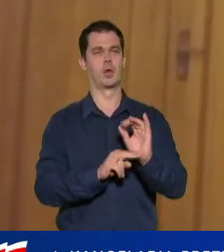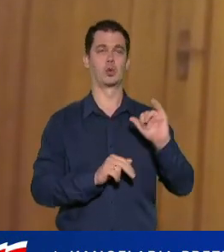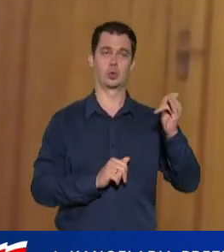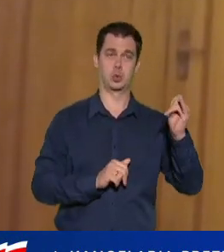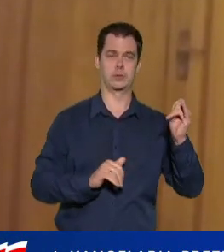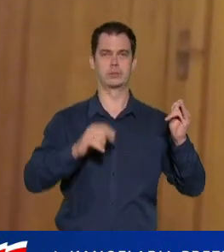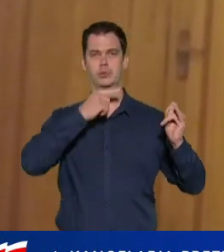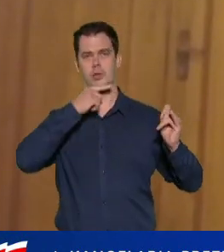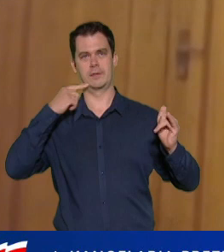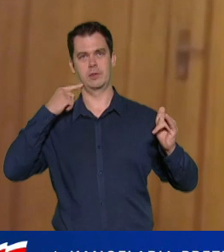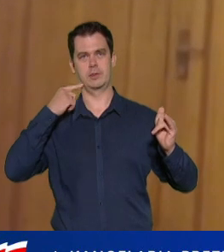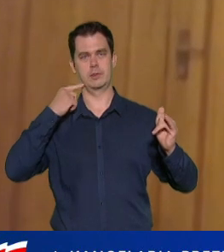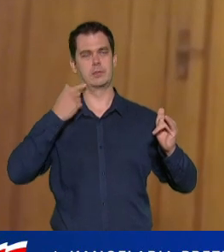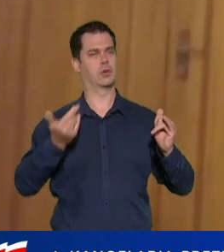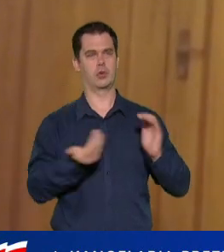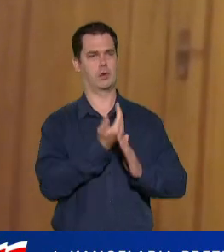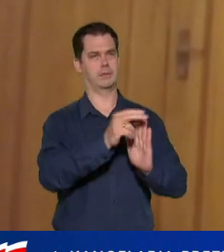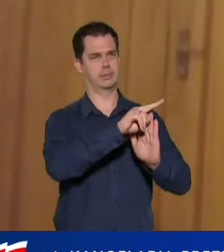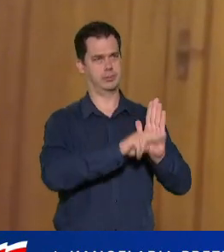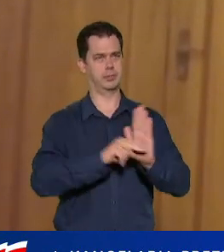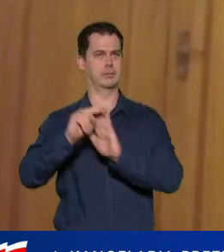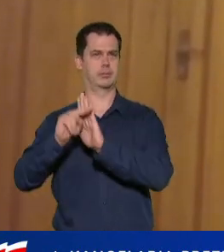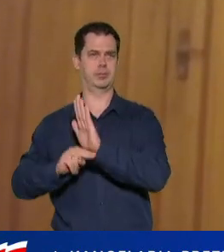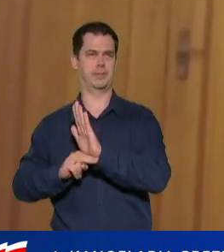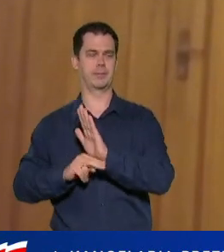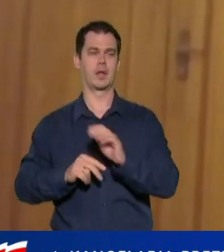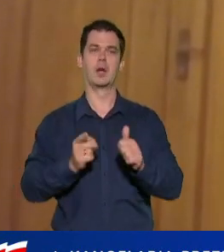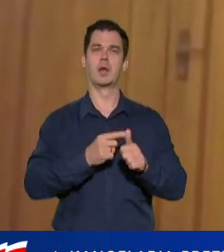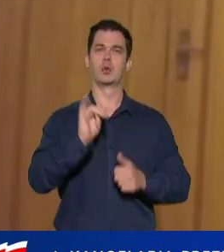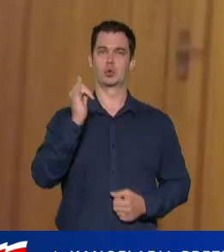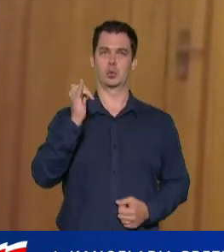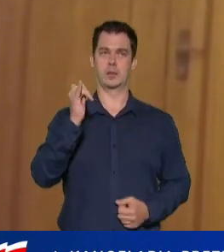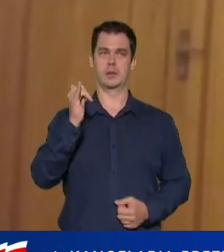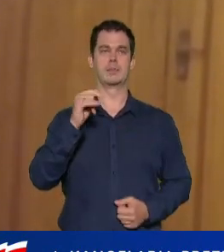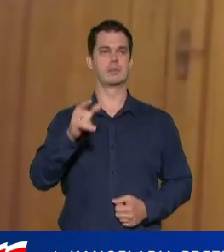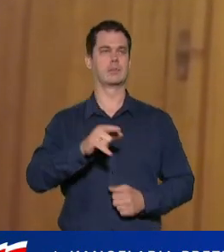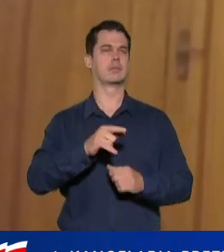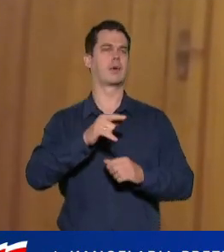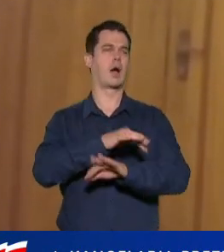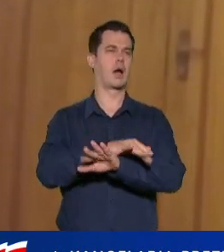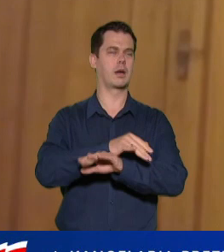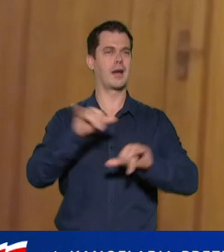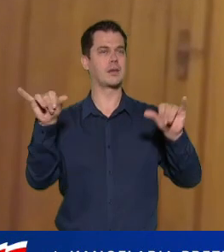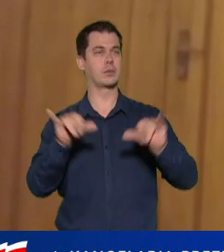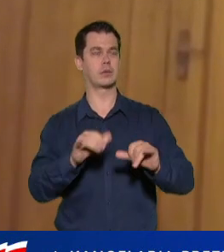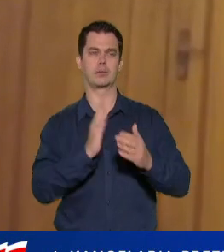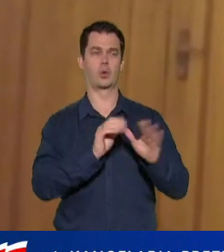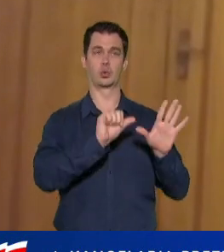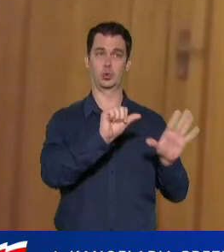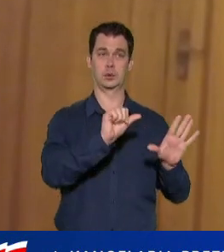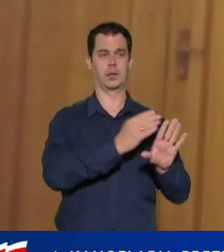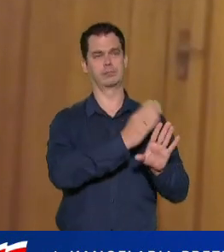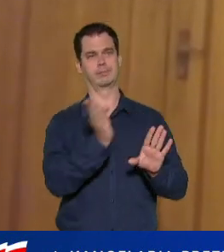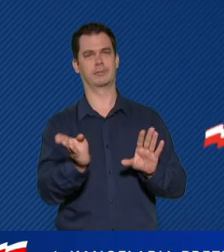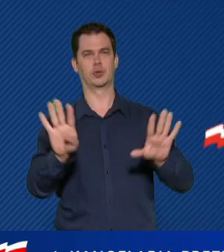żółtej i w strefie czerwonej. W strefie żółtej działalność gastronomiczna będzie możliwa w godzinach 6